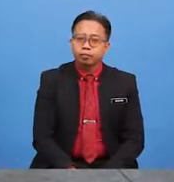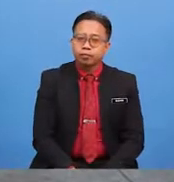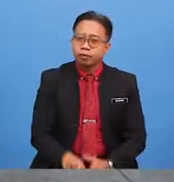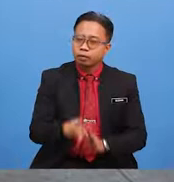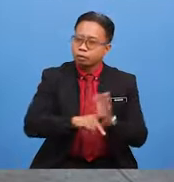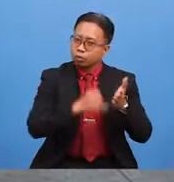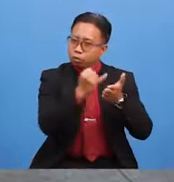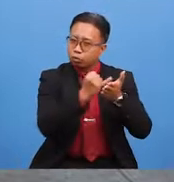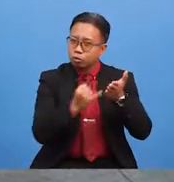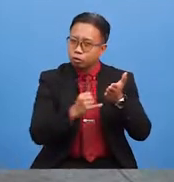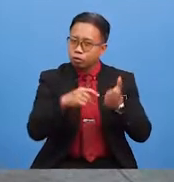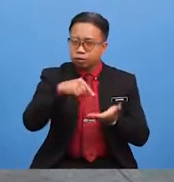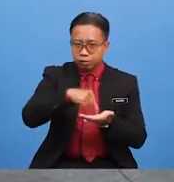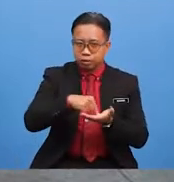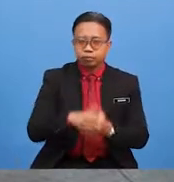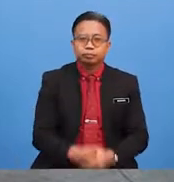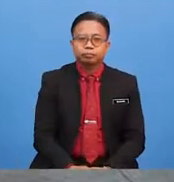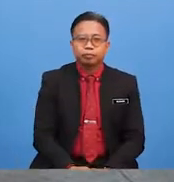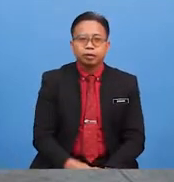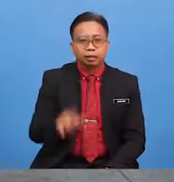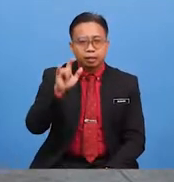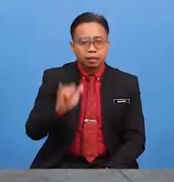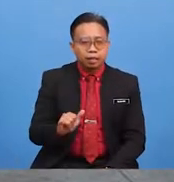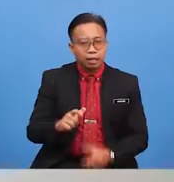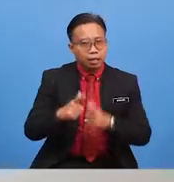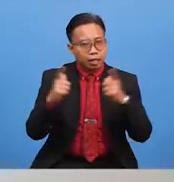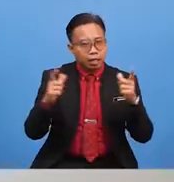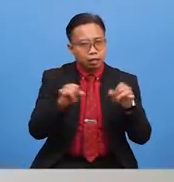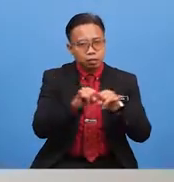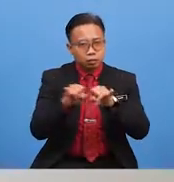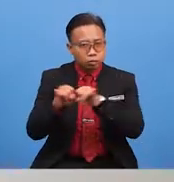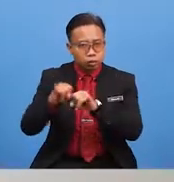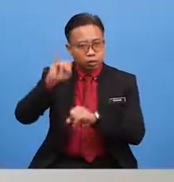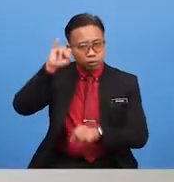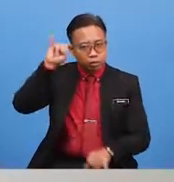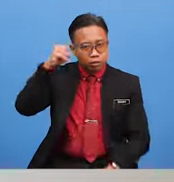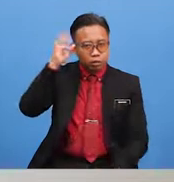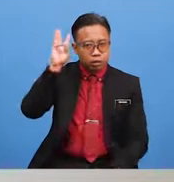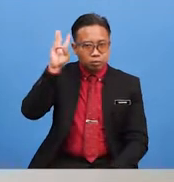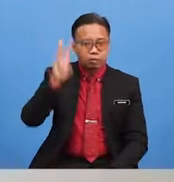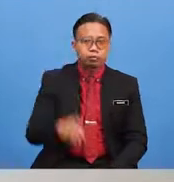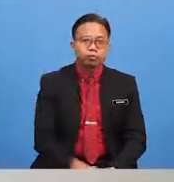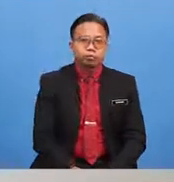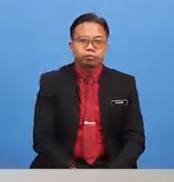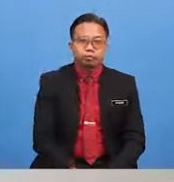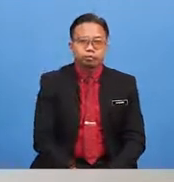Pelukis aliran neoklasisism yang lain juga seperti Joseph Wright